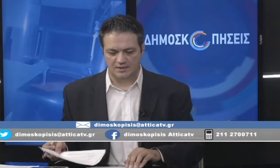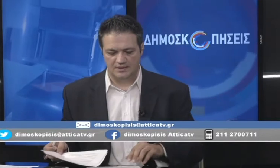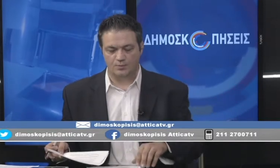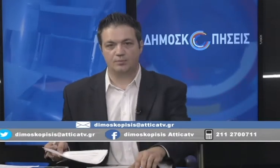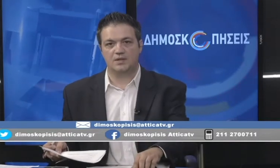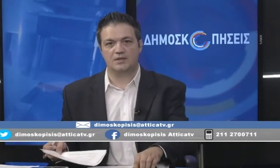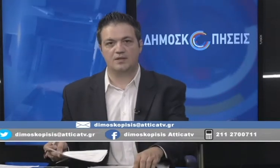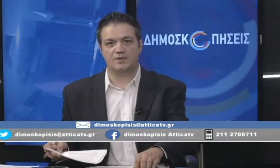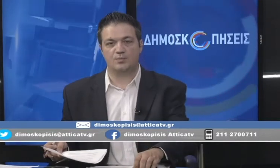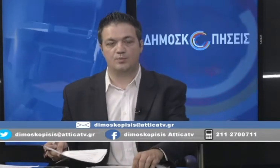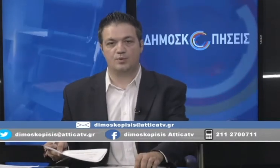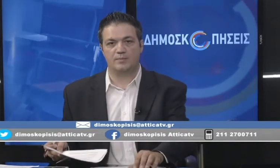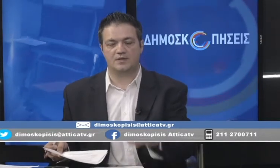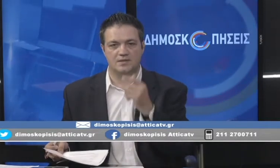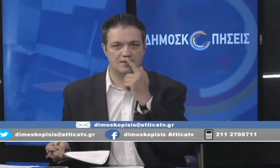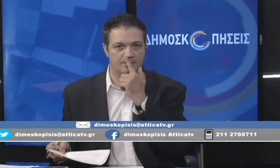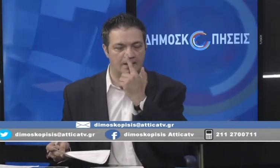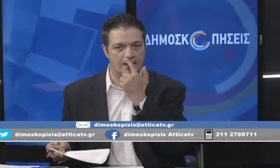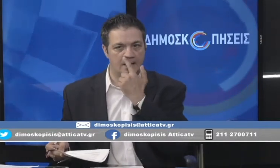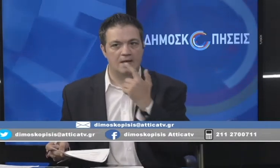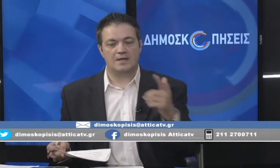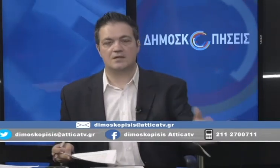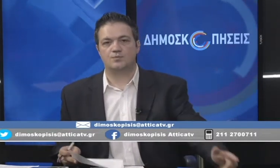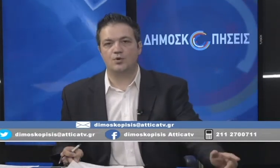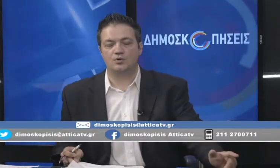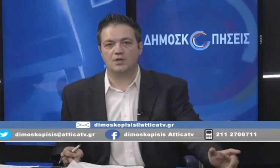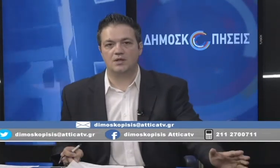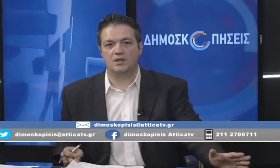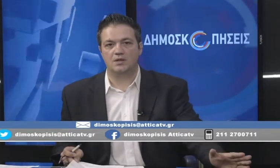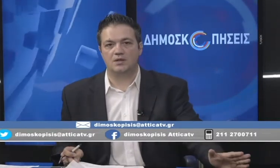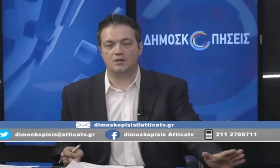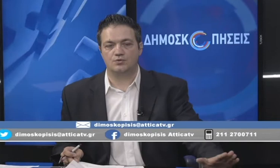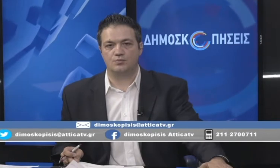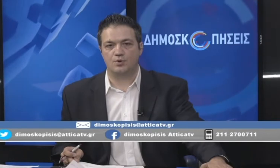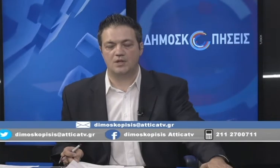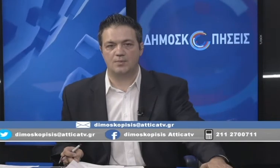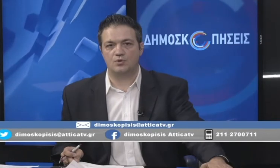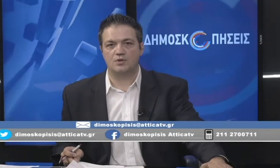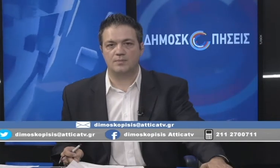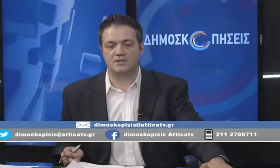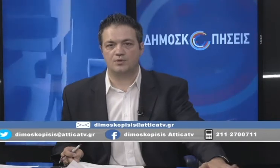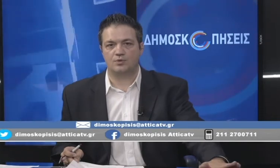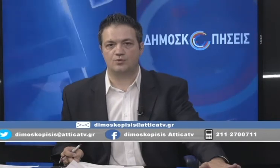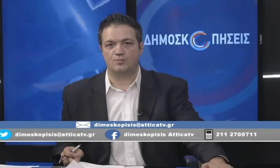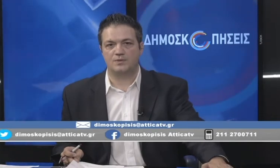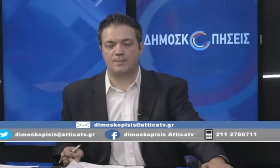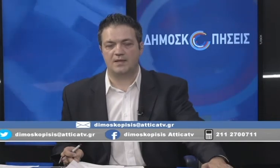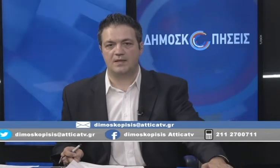ξεδιπλώνουμε την εκπομπή και τα θέματα που έχουμε προγραμματίσει για σήμερα. Να σας πω ότι μπορείτε να επικοινωνείτε μαζί